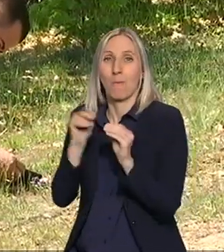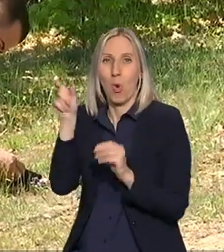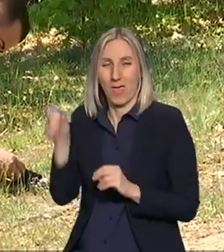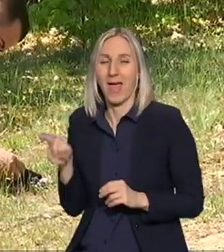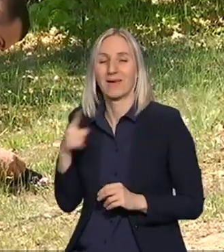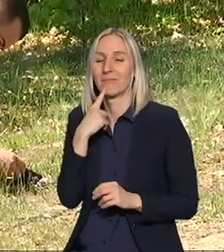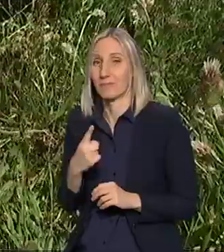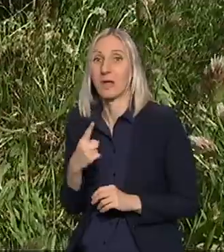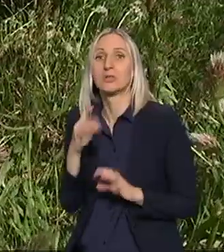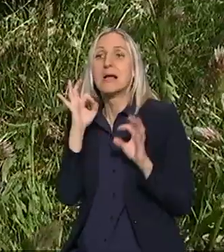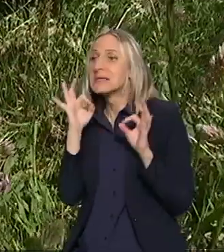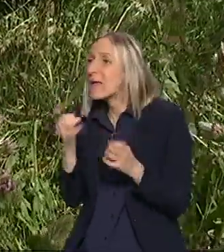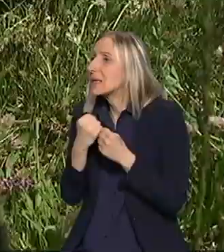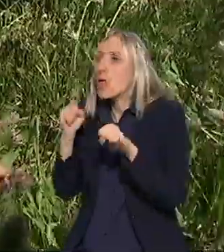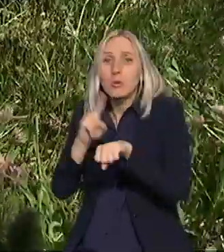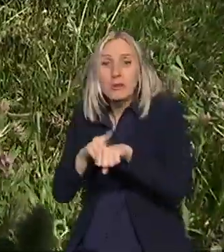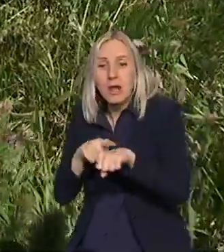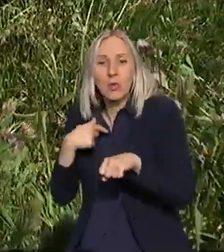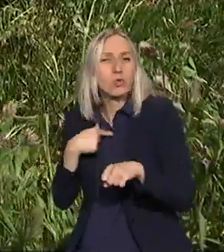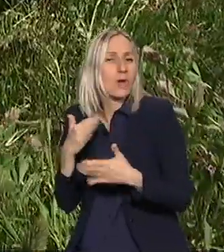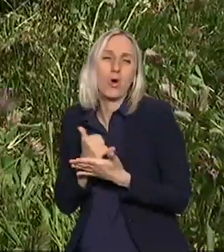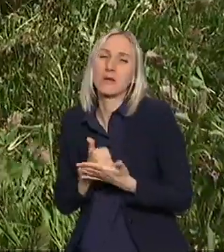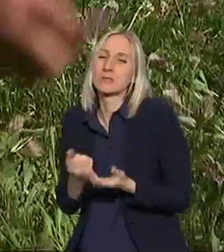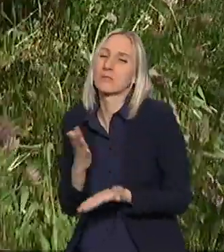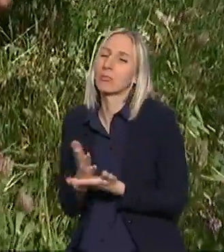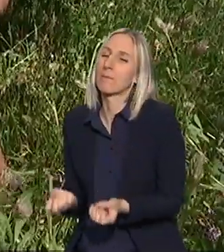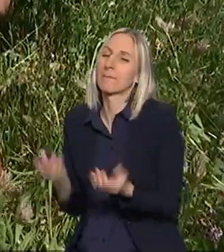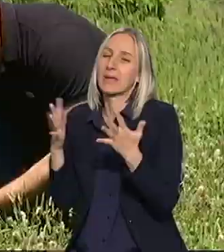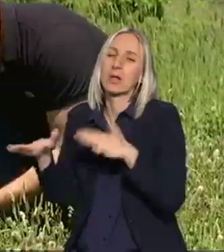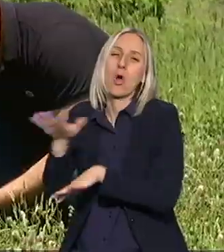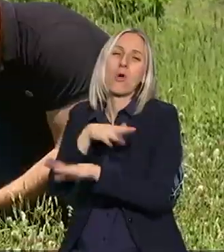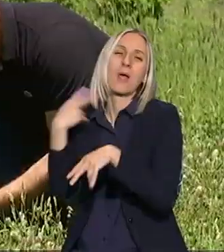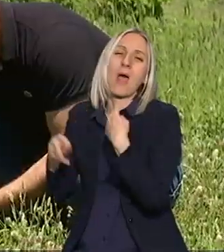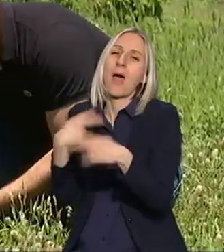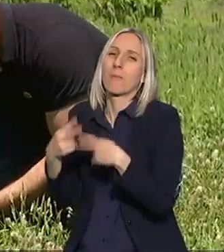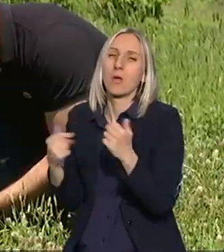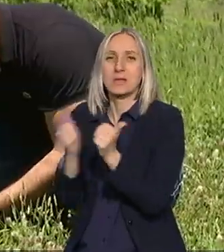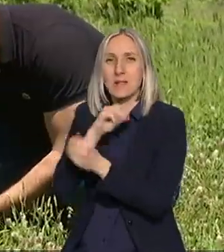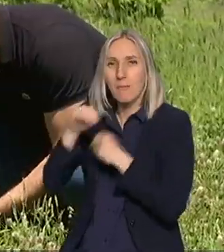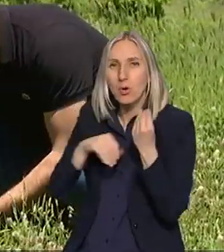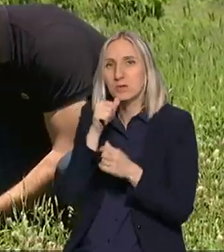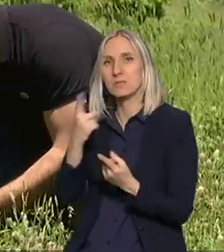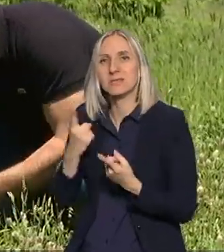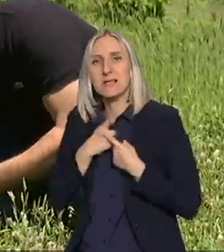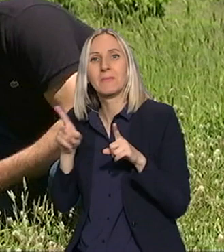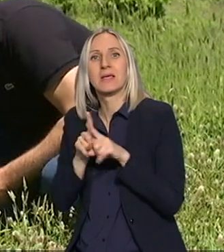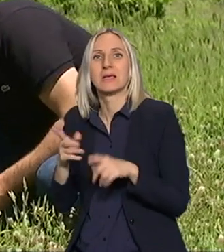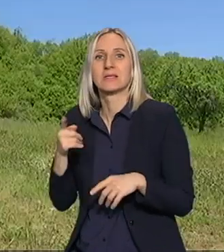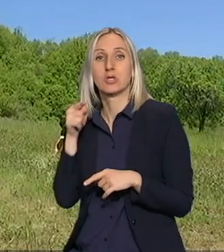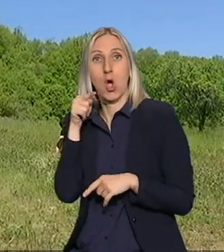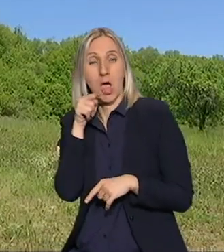koristim da sam u prirodi sa, i sa porodicom i sam. A Rijan je s druge strane zadužen za faunu, ja sam za